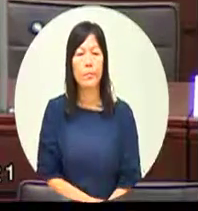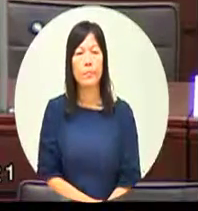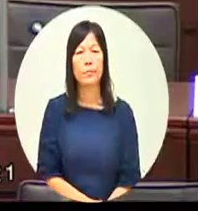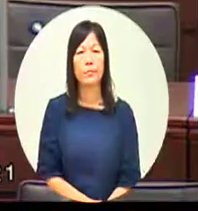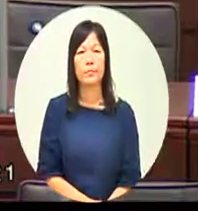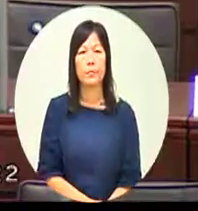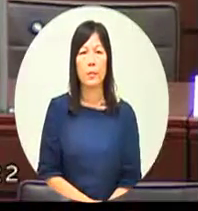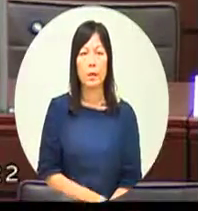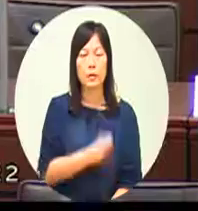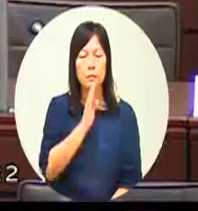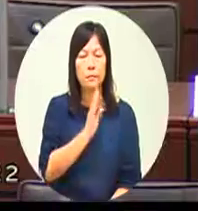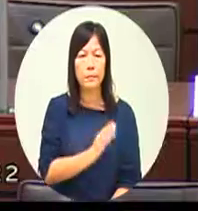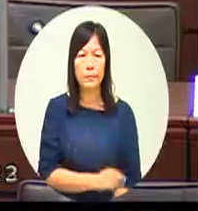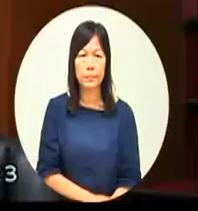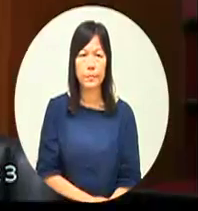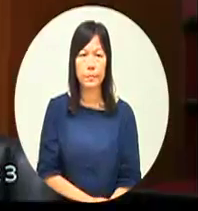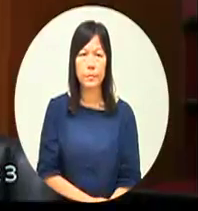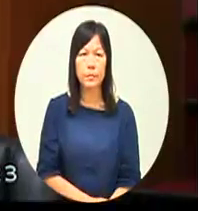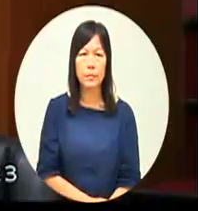是，